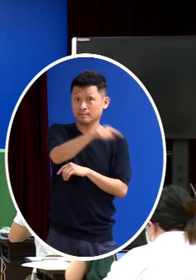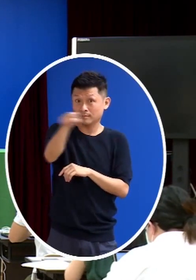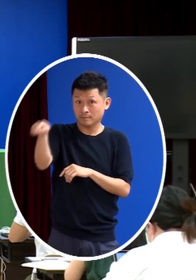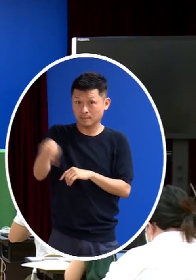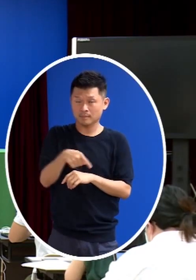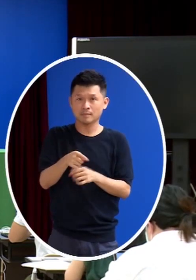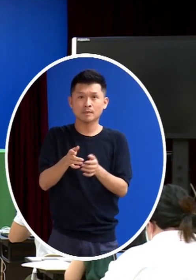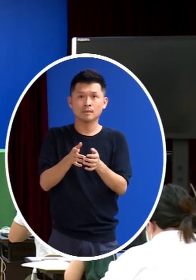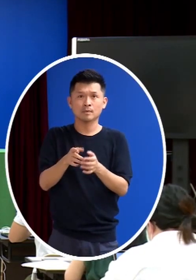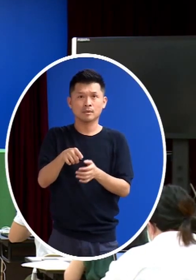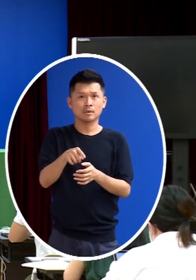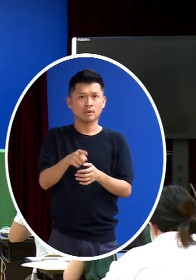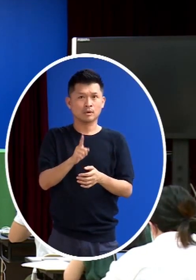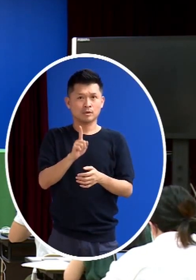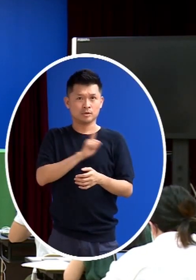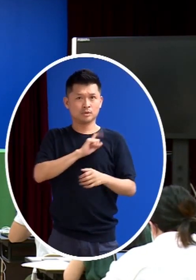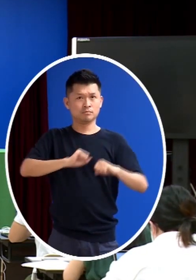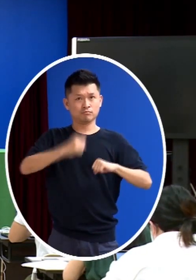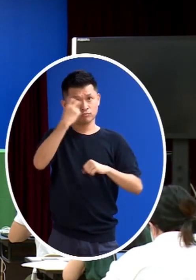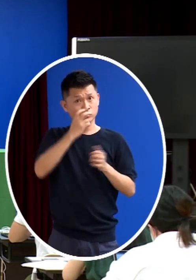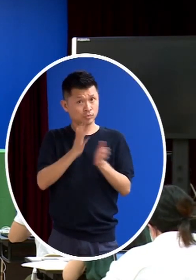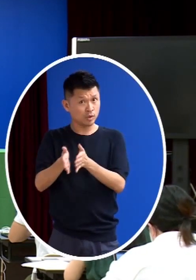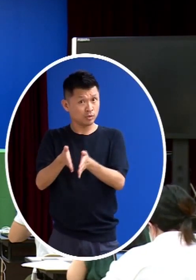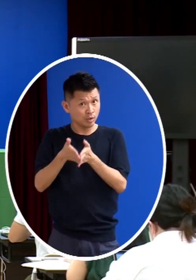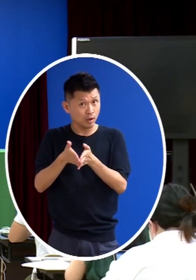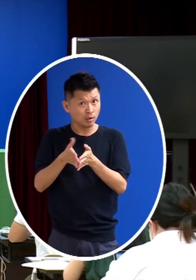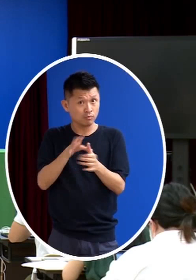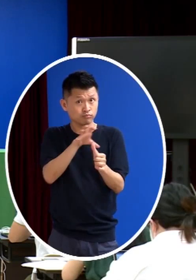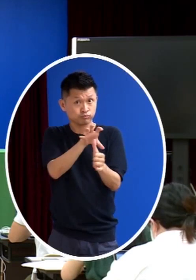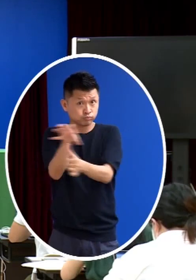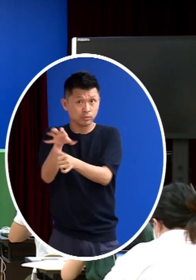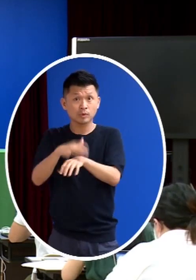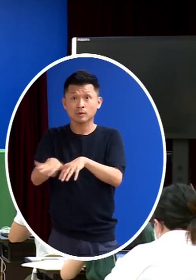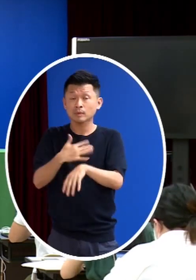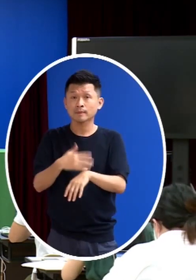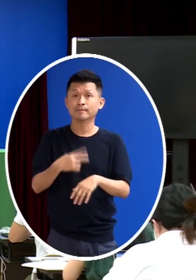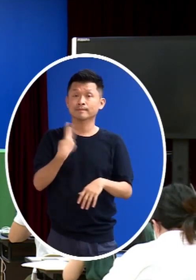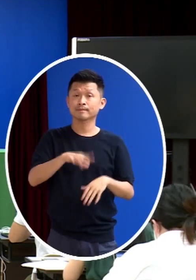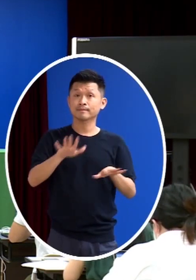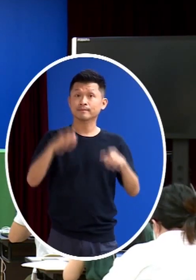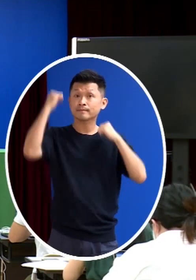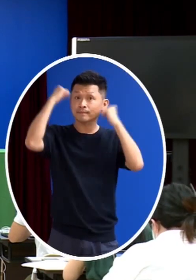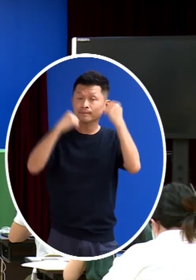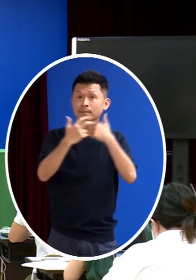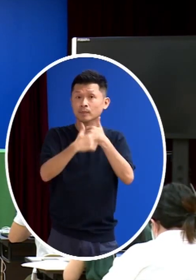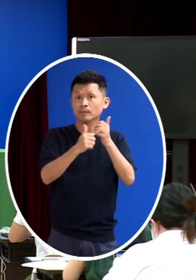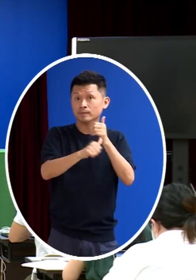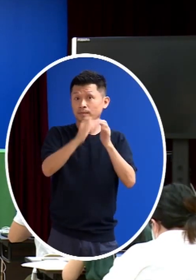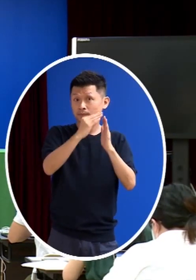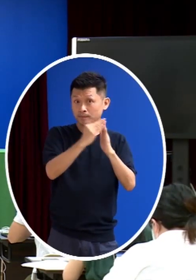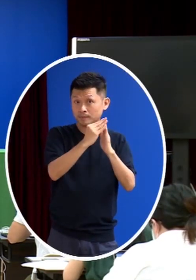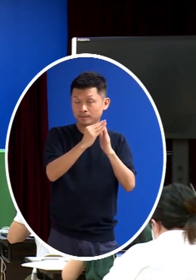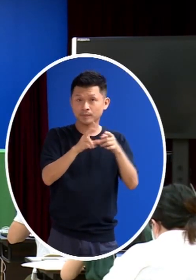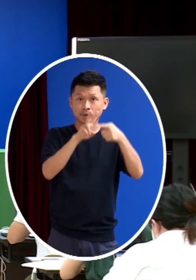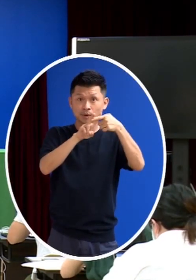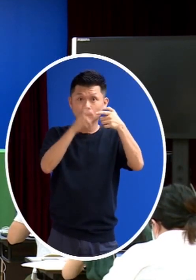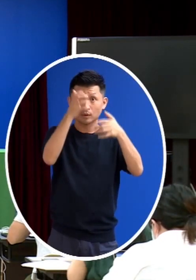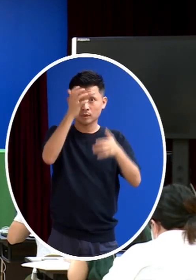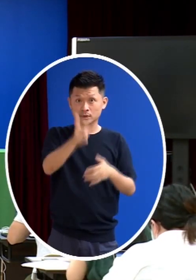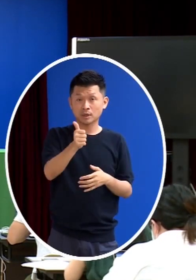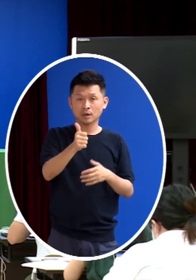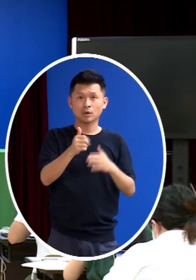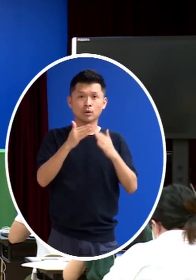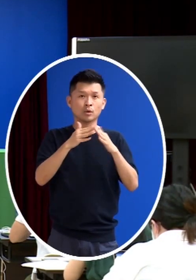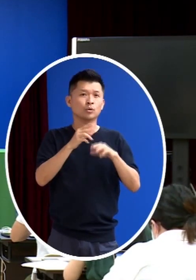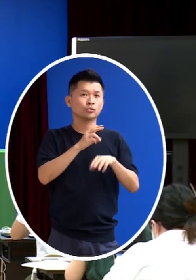做自主健康的管理？然后第二个问题是说，他今天早上卫生局有说到，就是董事长他外出两次，而且